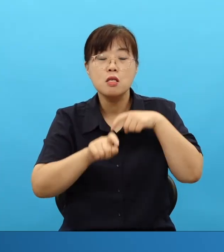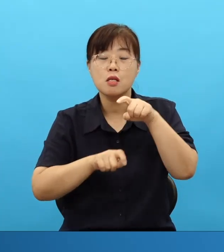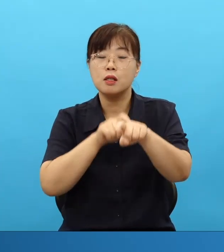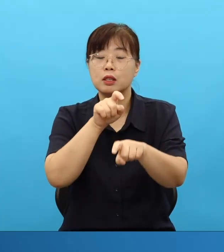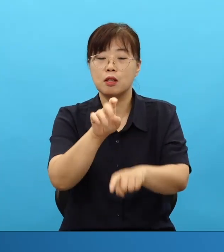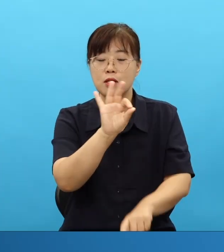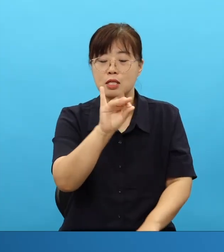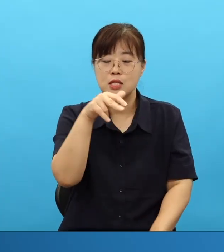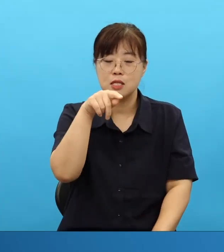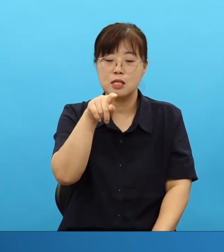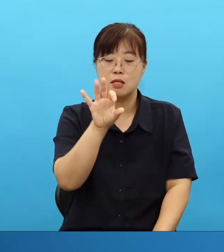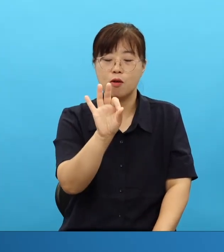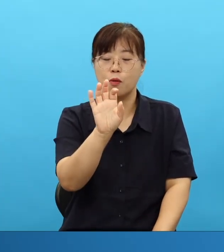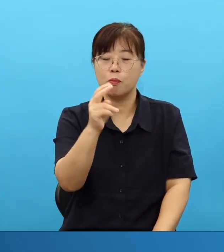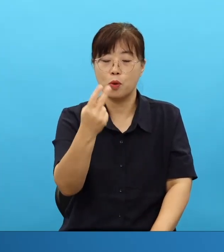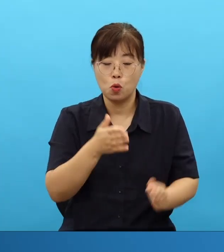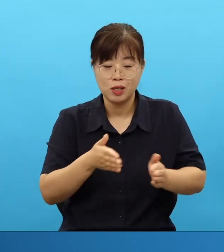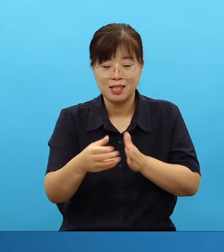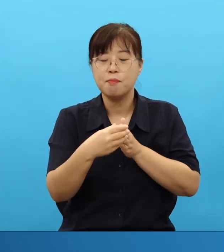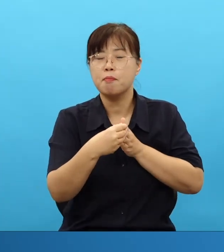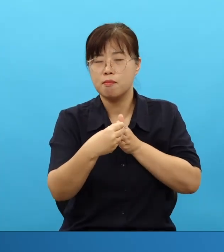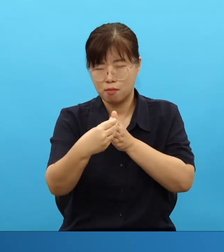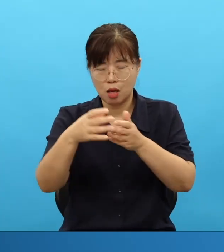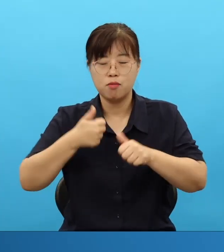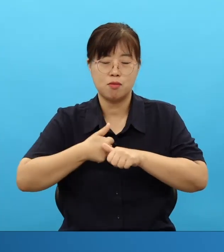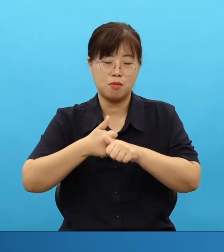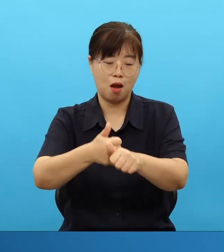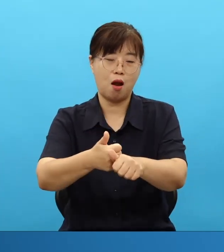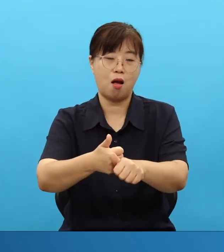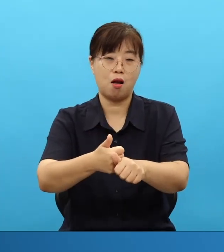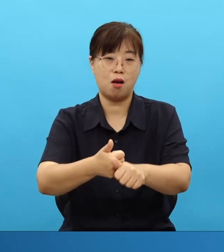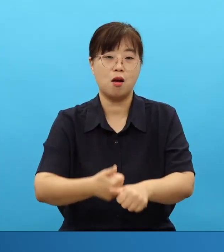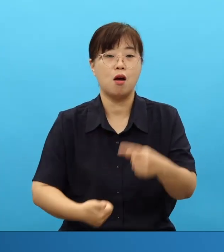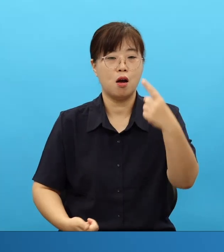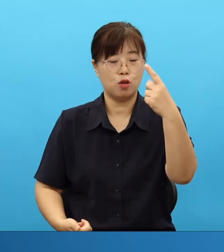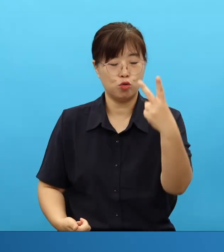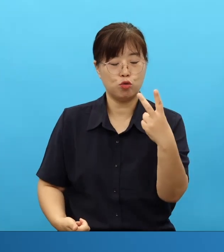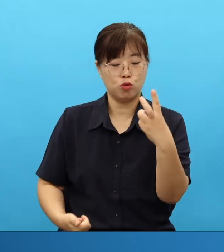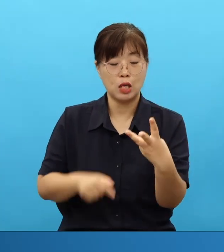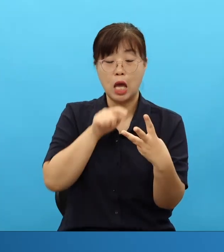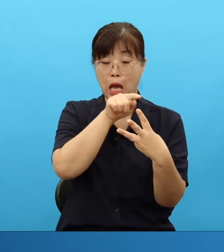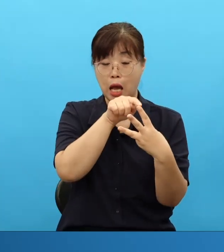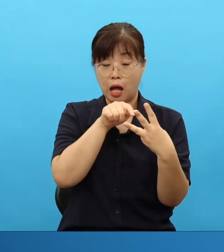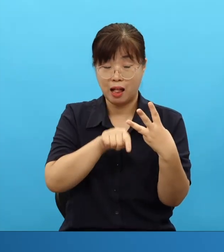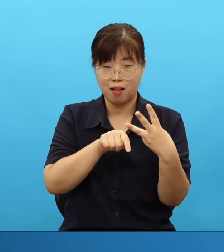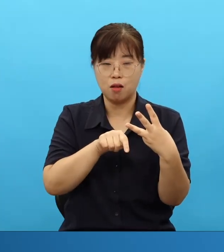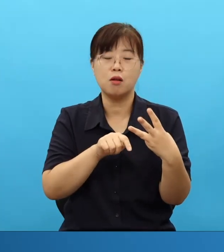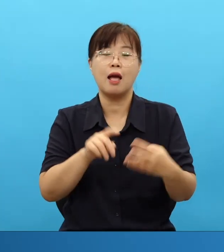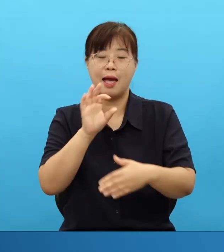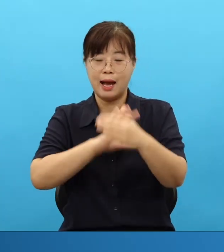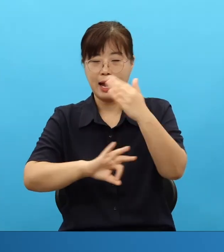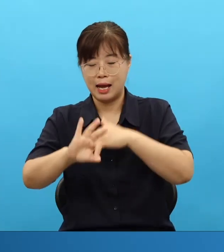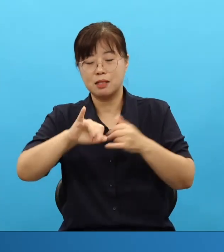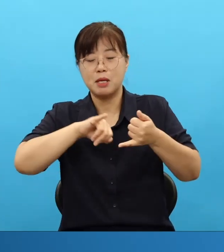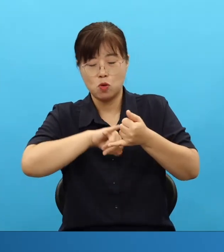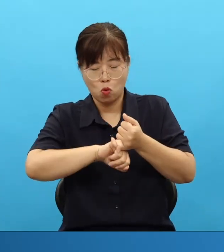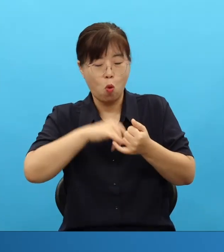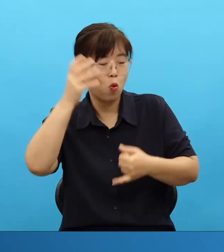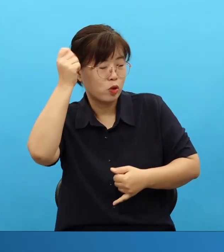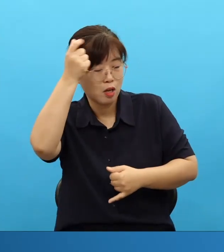것이다이 부분을 가르쳐야 되는 거고 그다음에 반드시 가르쳐야 되는 분이 있습니다